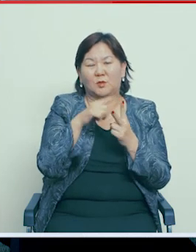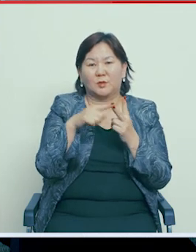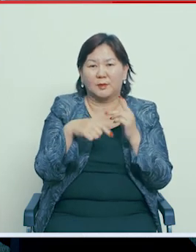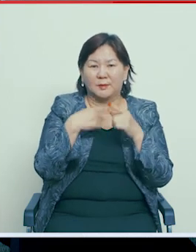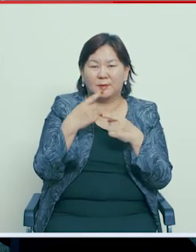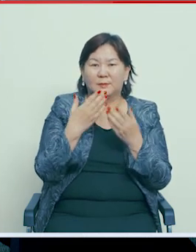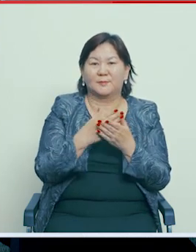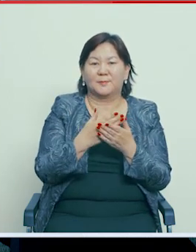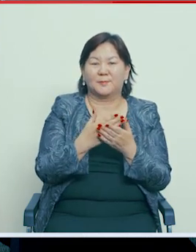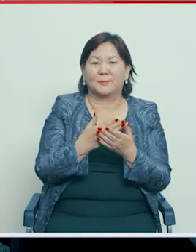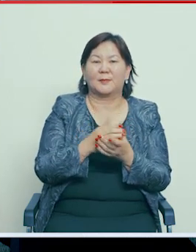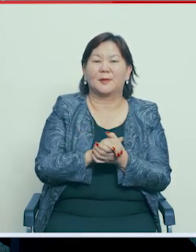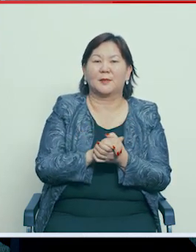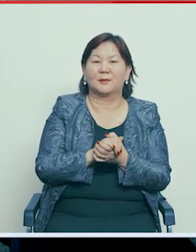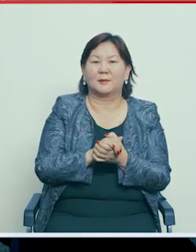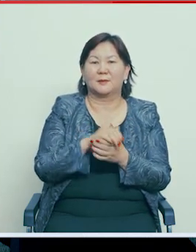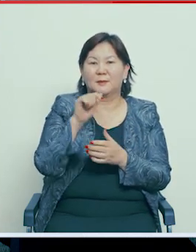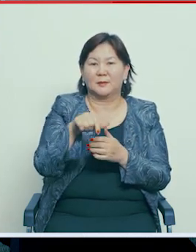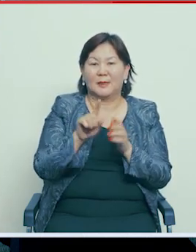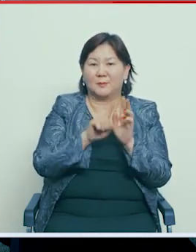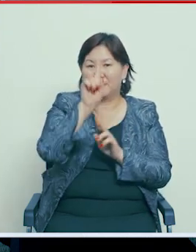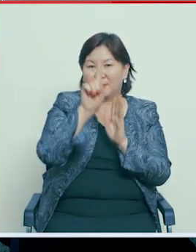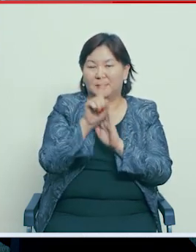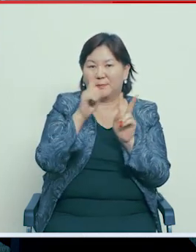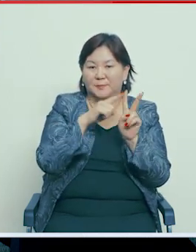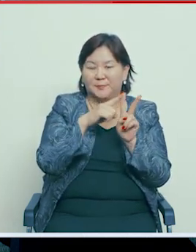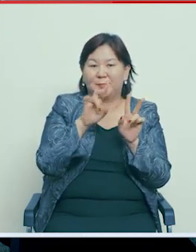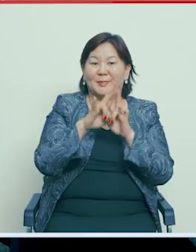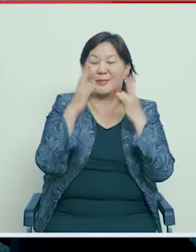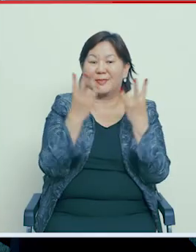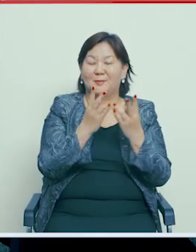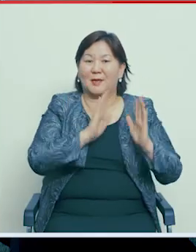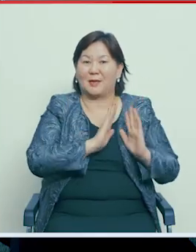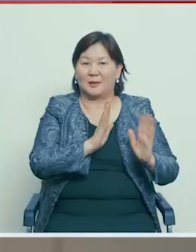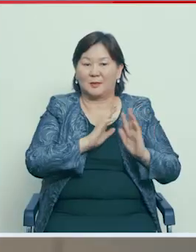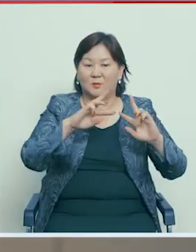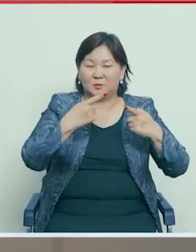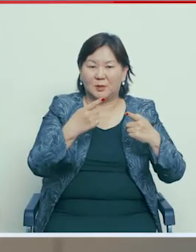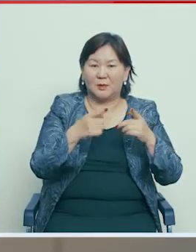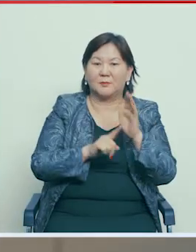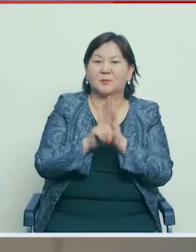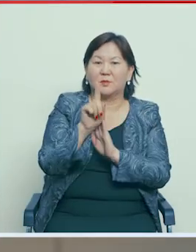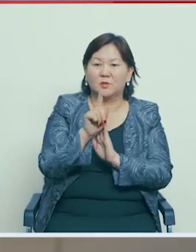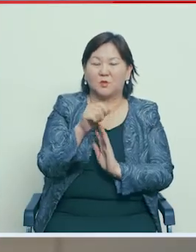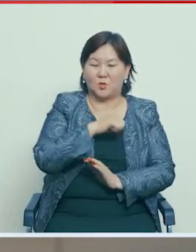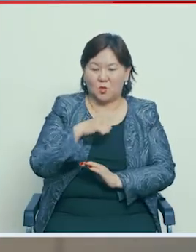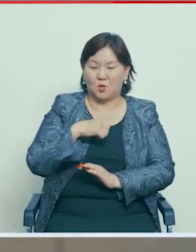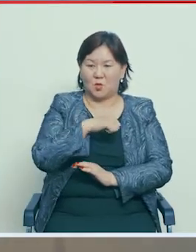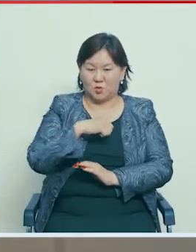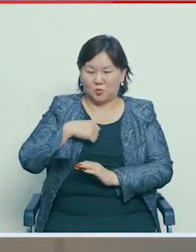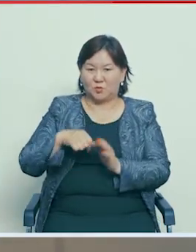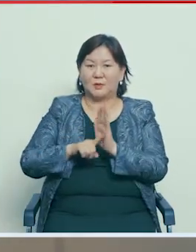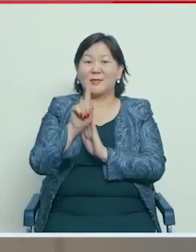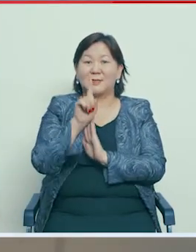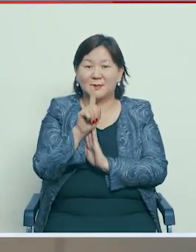зүгээс анзаарч дүгнэлт хиймээр байна. Эхнийх нь энэ нийгмийн хандлагаа өөрчлөхийн тулд хамгийн эхлээд эхлэх нь бид нар өөрөөсөөсөө эхлэх нэ.